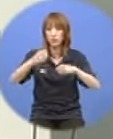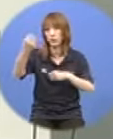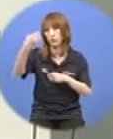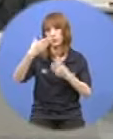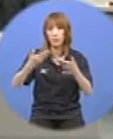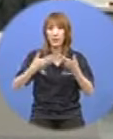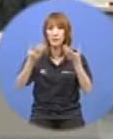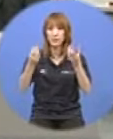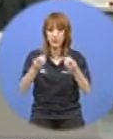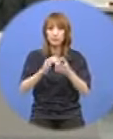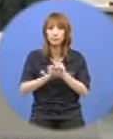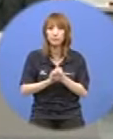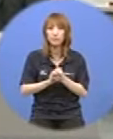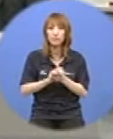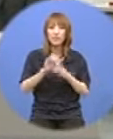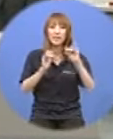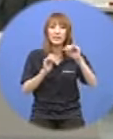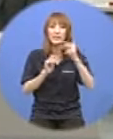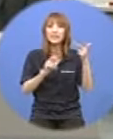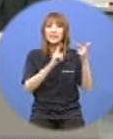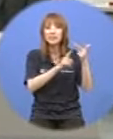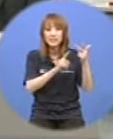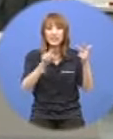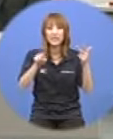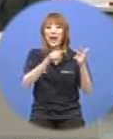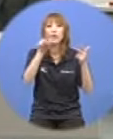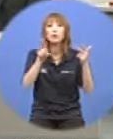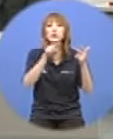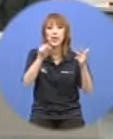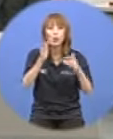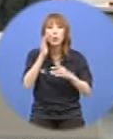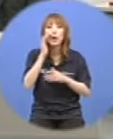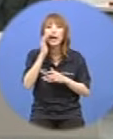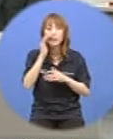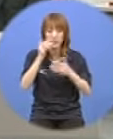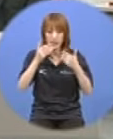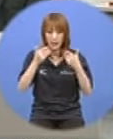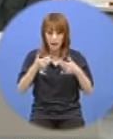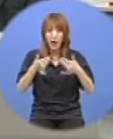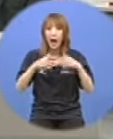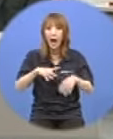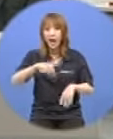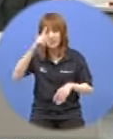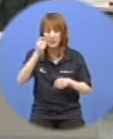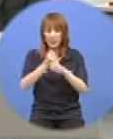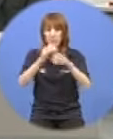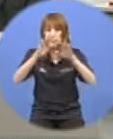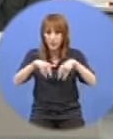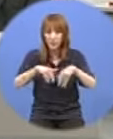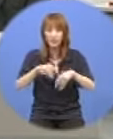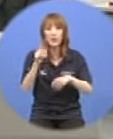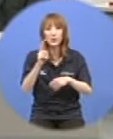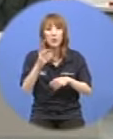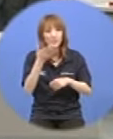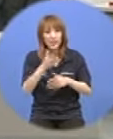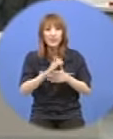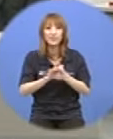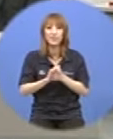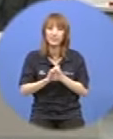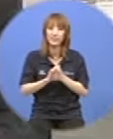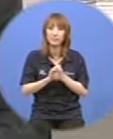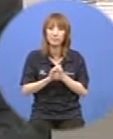い、知事、こういった香取線香が和歌山の地で発祥しているということについて、はいはい、今少しお話いただきましたがいか